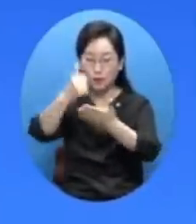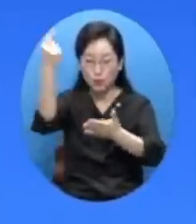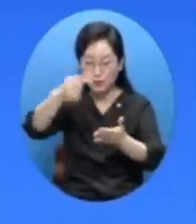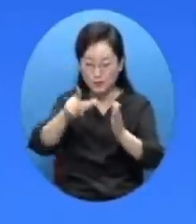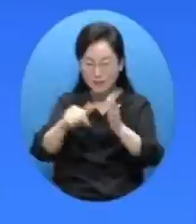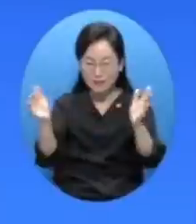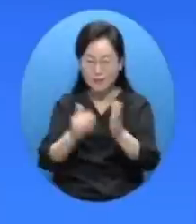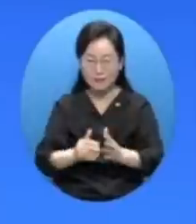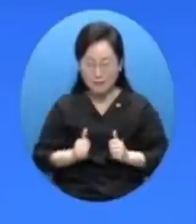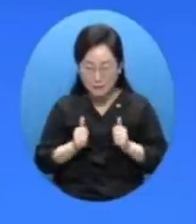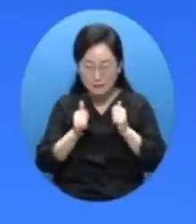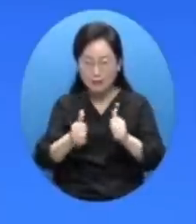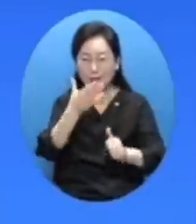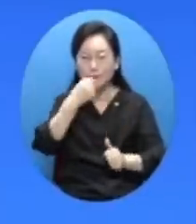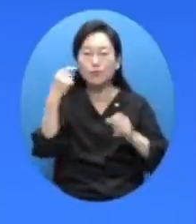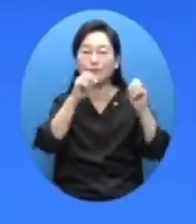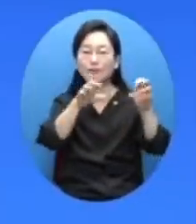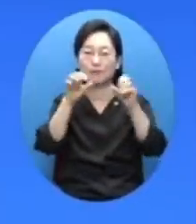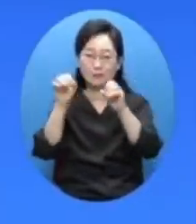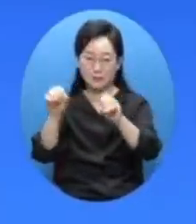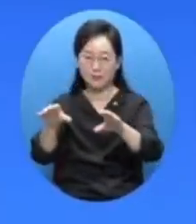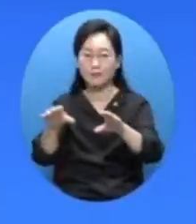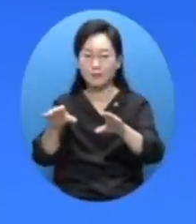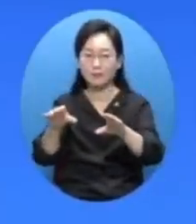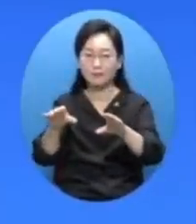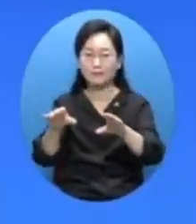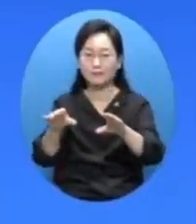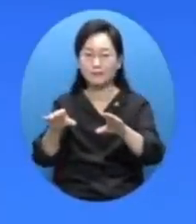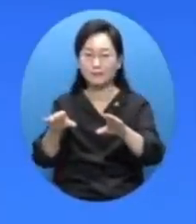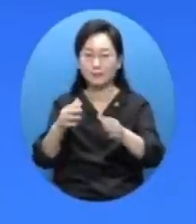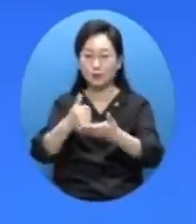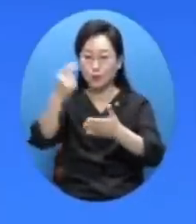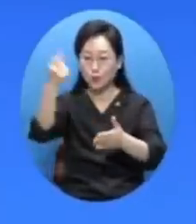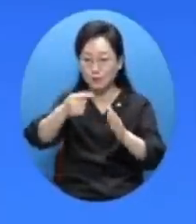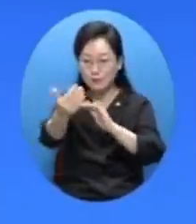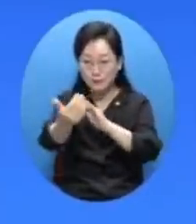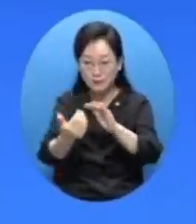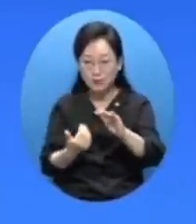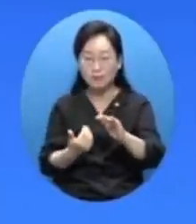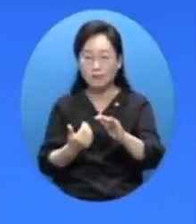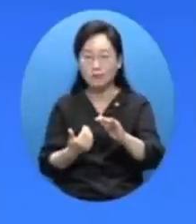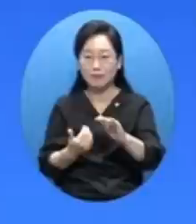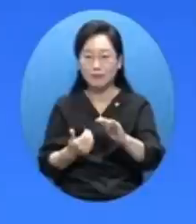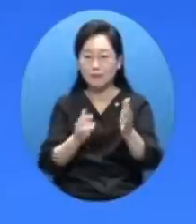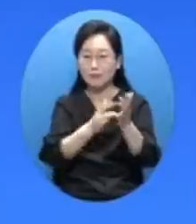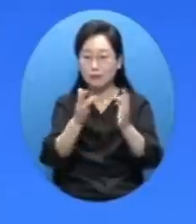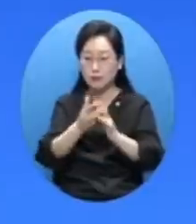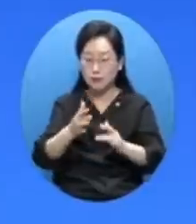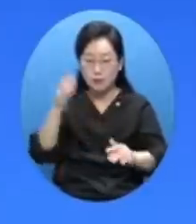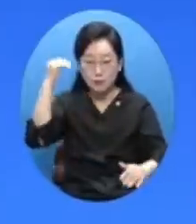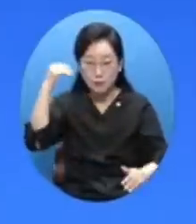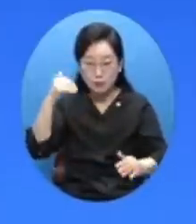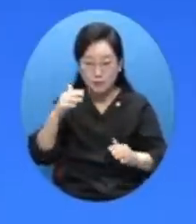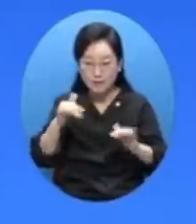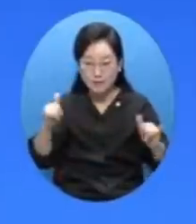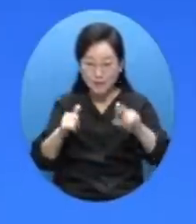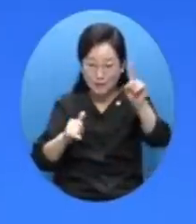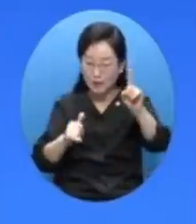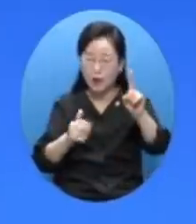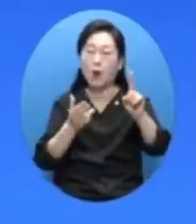힘써 보복을 전해서 주무시기 전에 예수님을 모르는 사람이 한 사람도 없도록